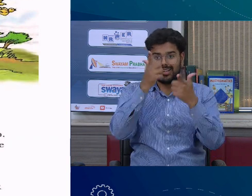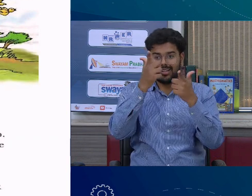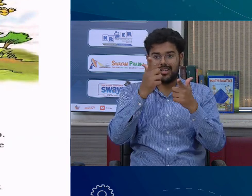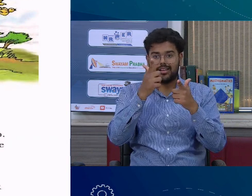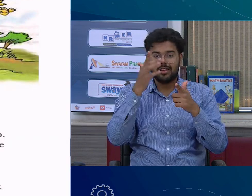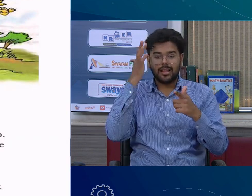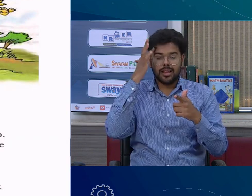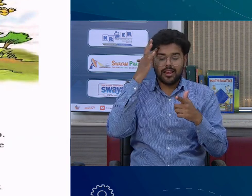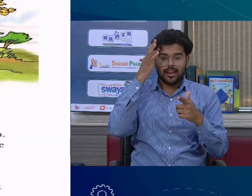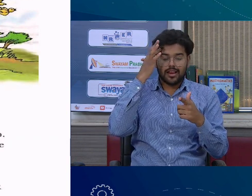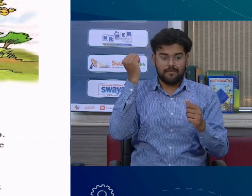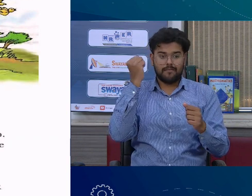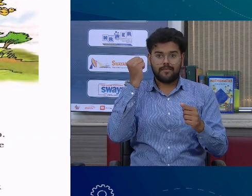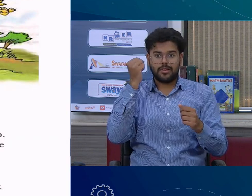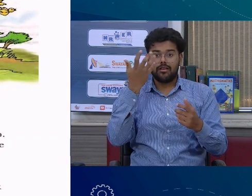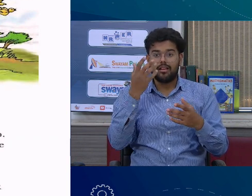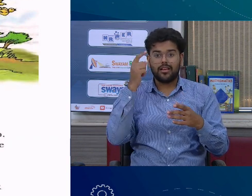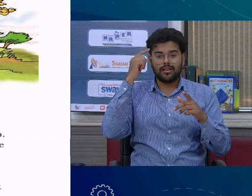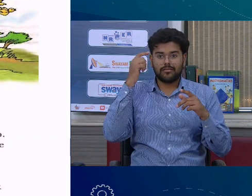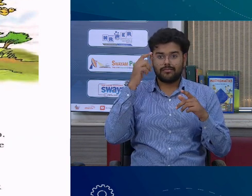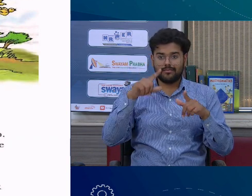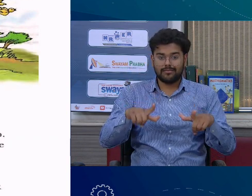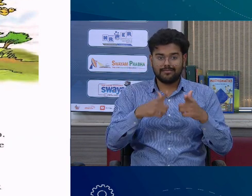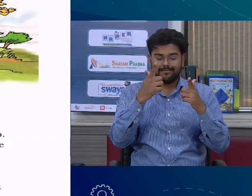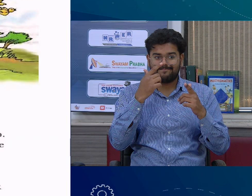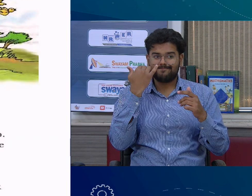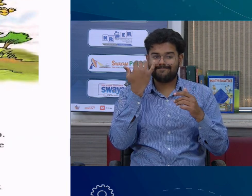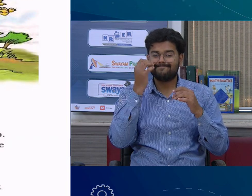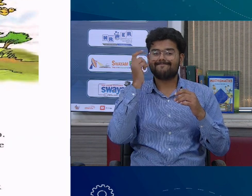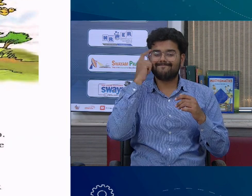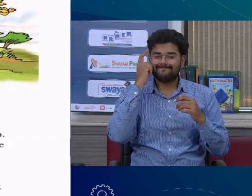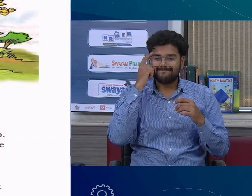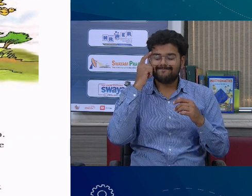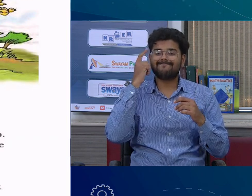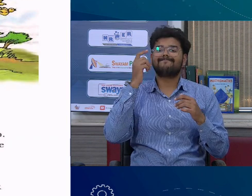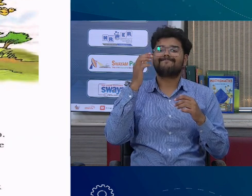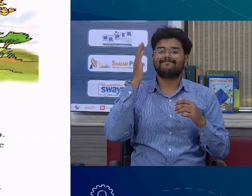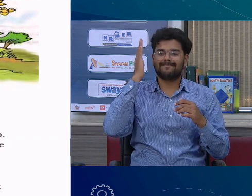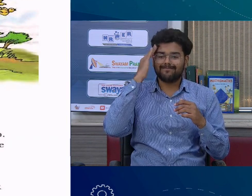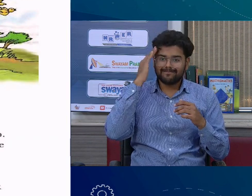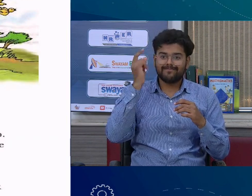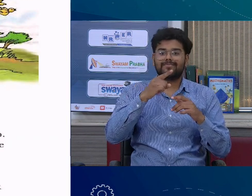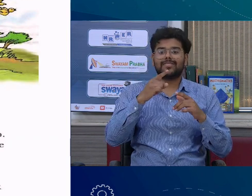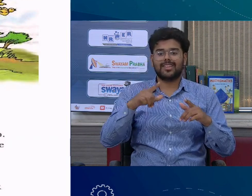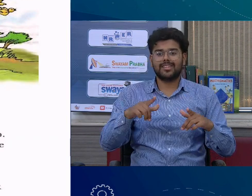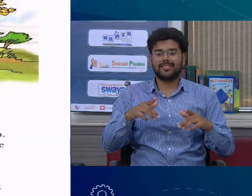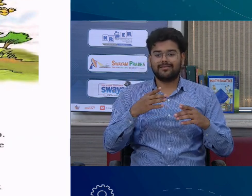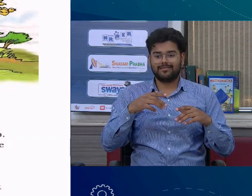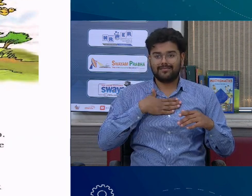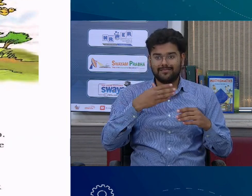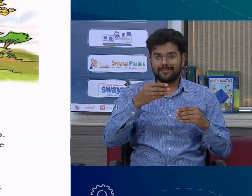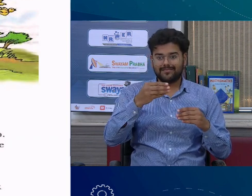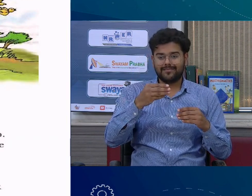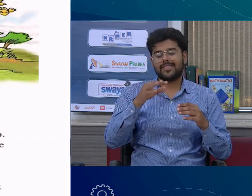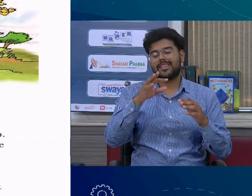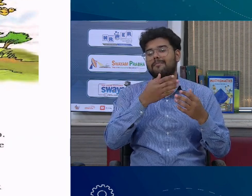happy with its original needle-like leaf. क्योंकि जब उसने अपने पत्ते दूसरे पौधों की